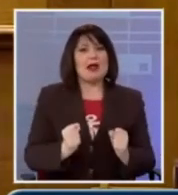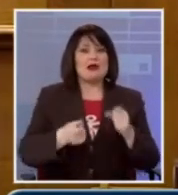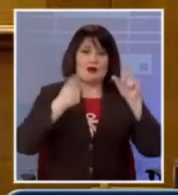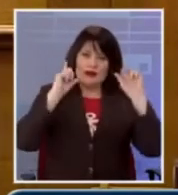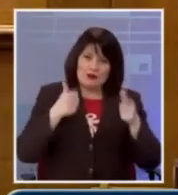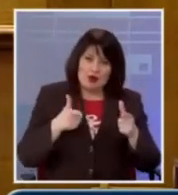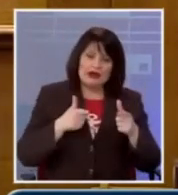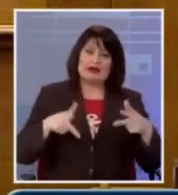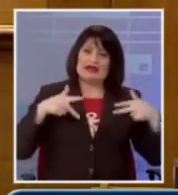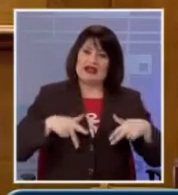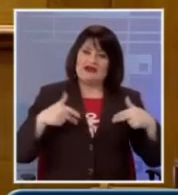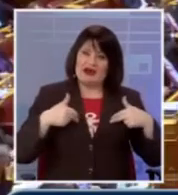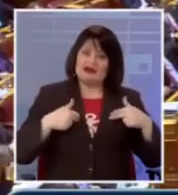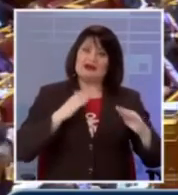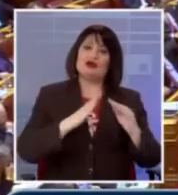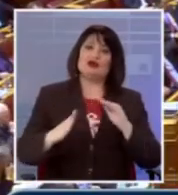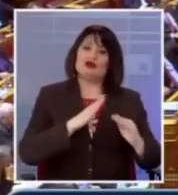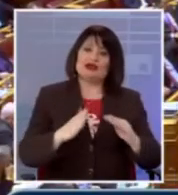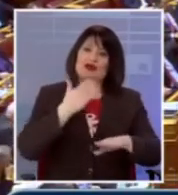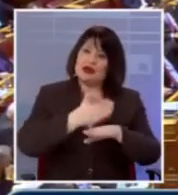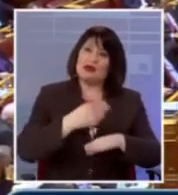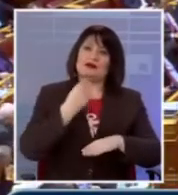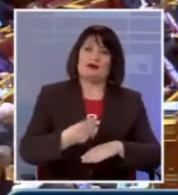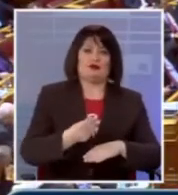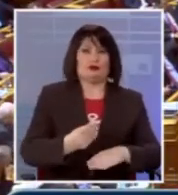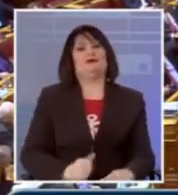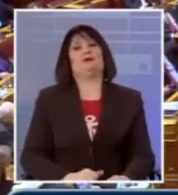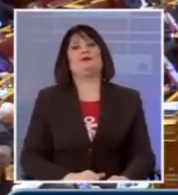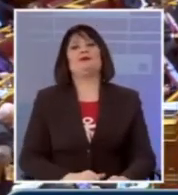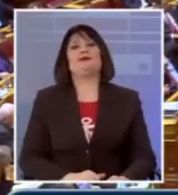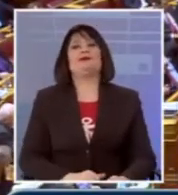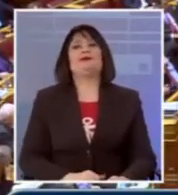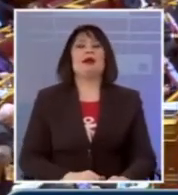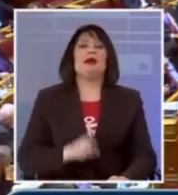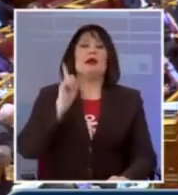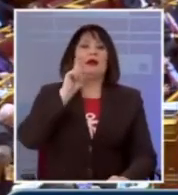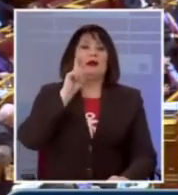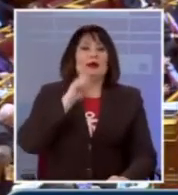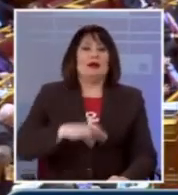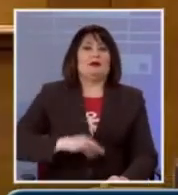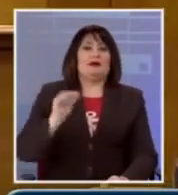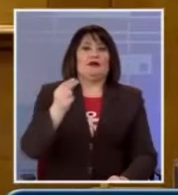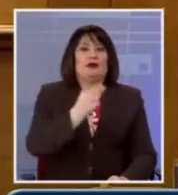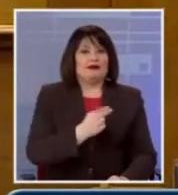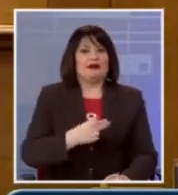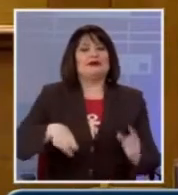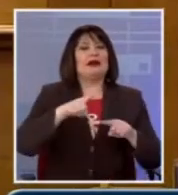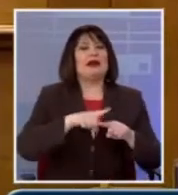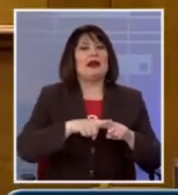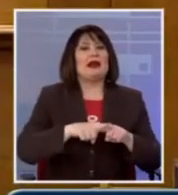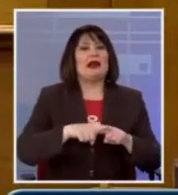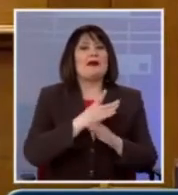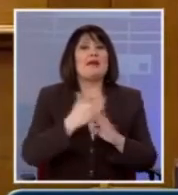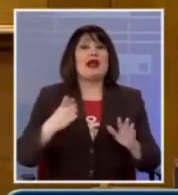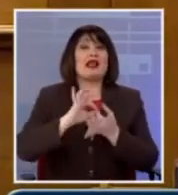η κυβέρνησή μας θα το προστατέψει και θα το εγγυηθεί. Κυρίες και κύριοι βουλευτές, στην Ελλάδα έχει συντελεστεί μια ιστορική